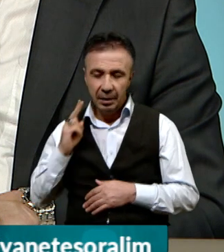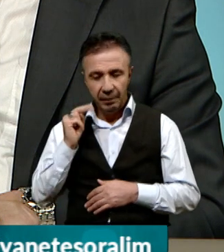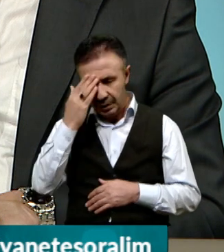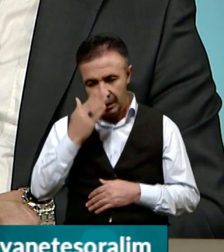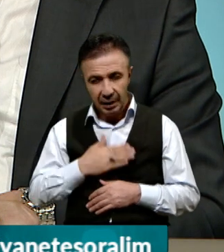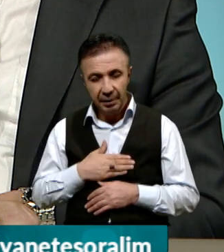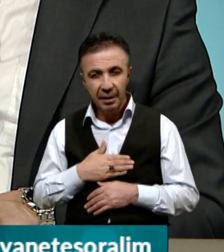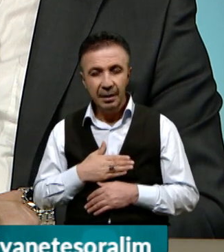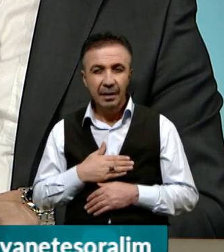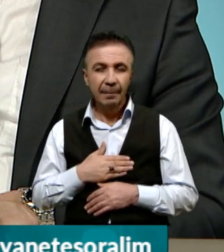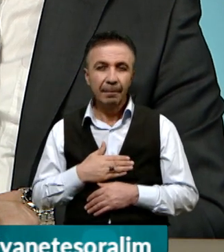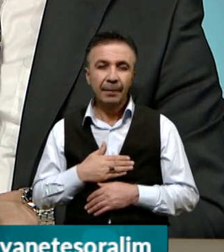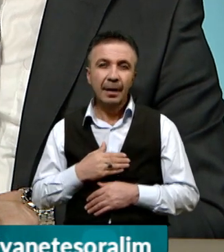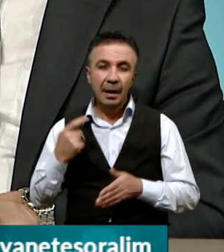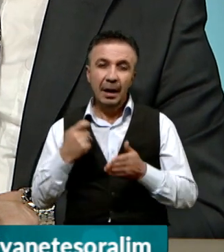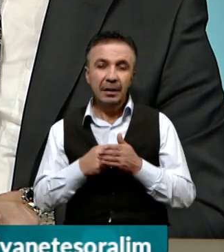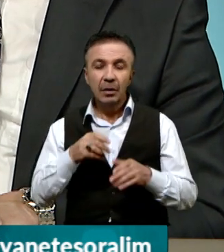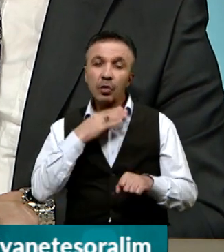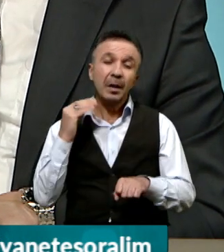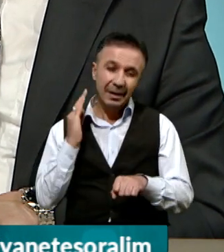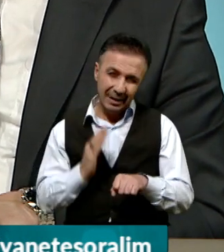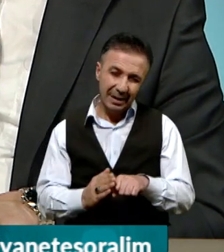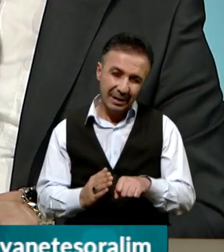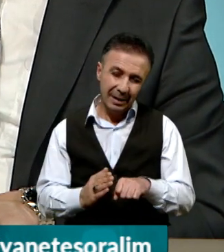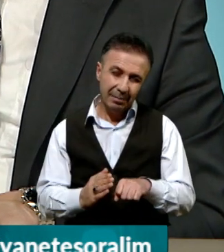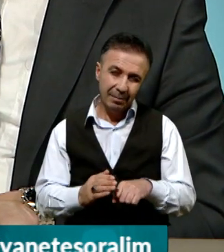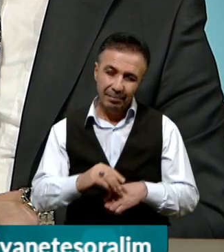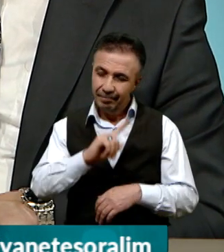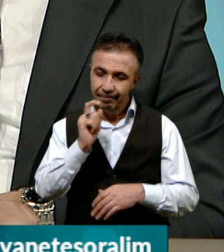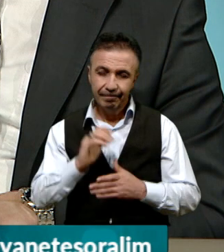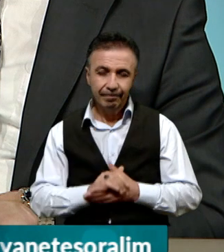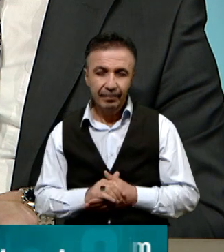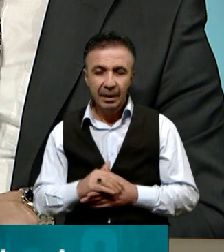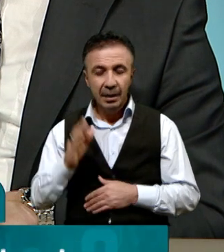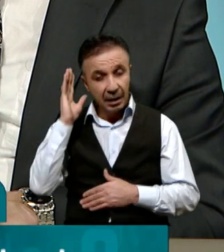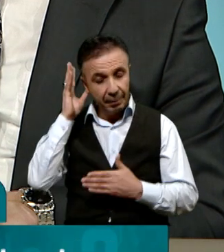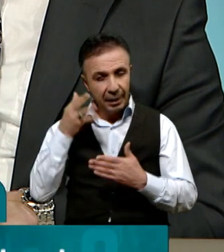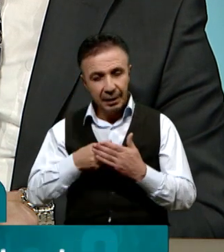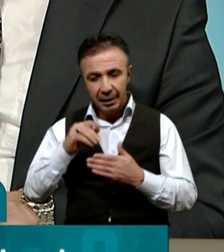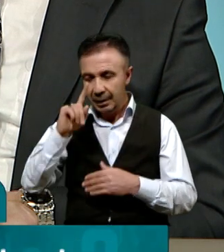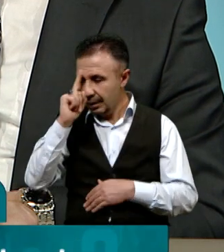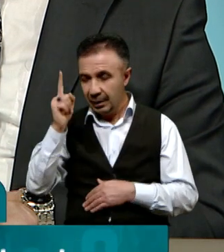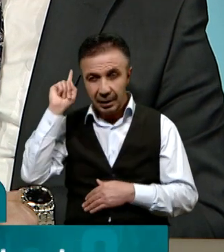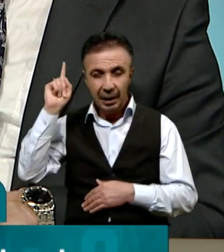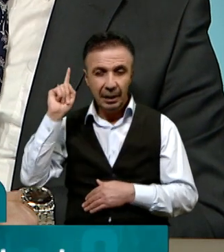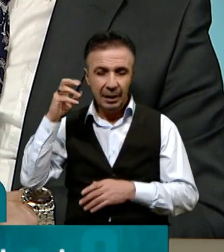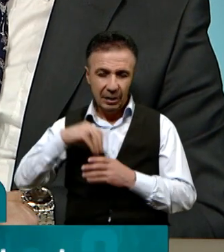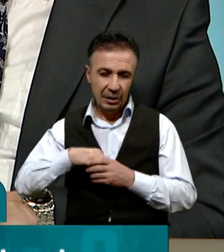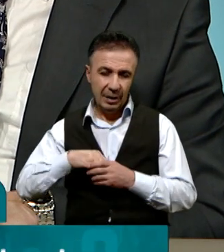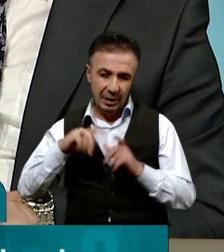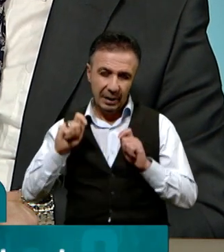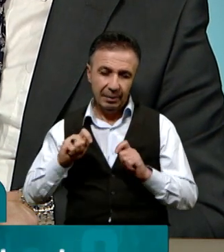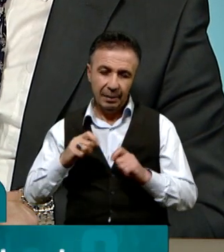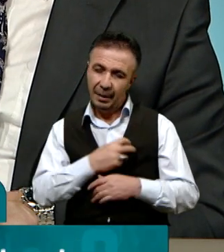ifadesini yanlış mı anlamış hocam? Bana öyle geldi. Sanki öyle. Doğru, ibadetler sadece Allah'a yapılır. Peygambere veya bir başkasına